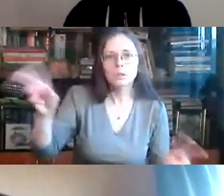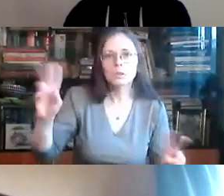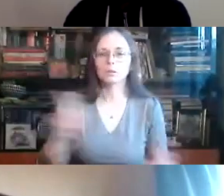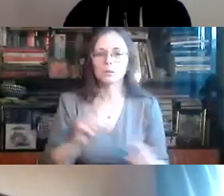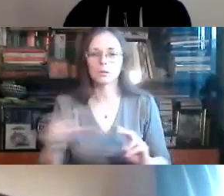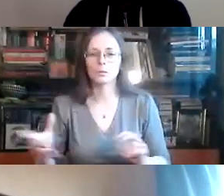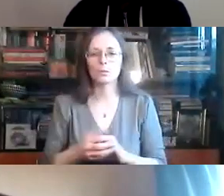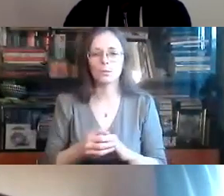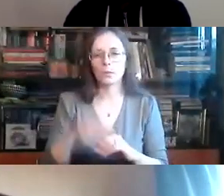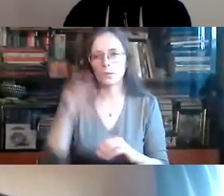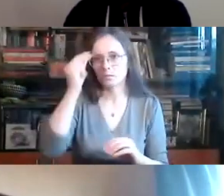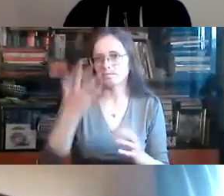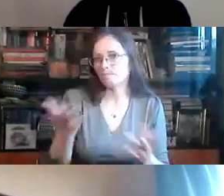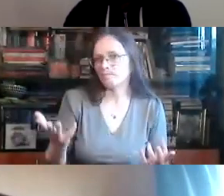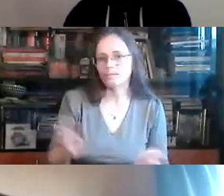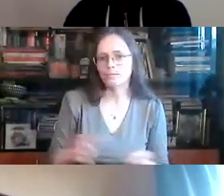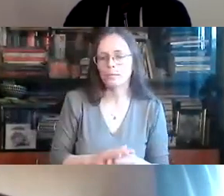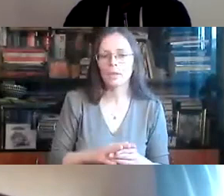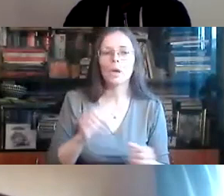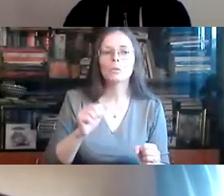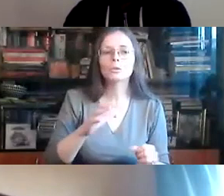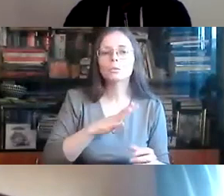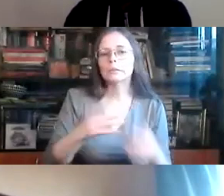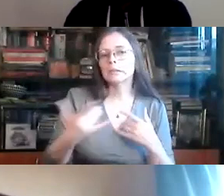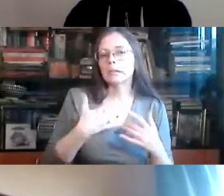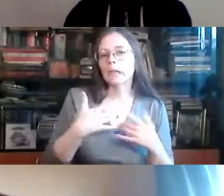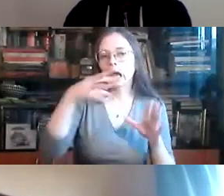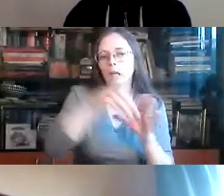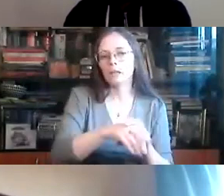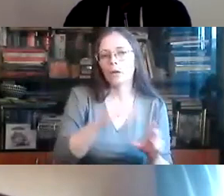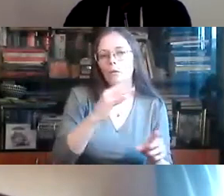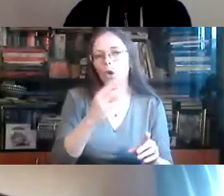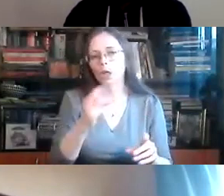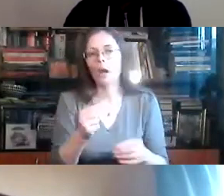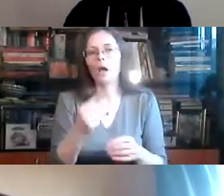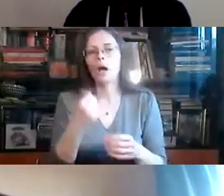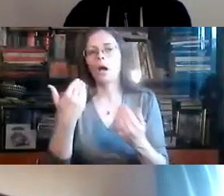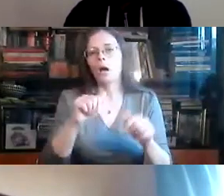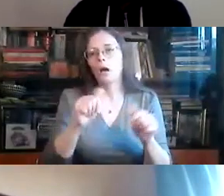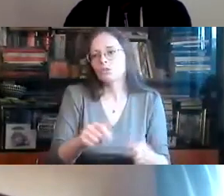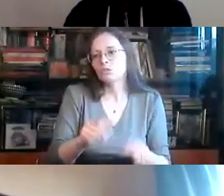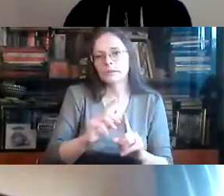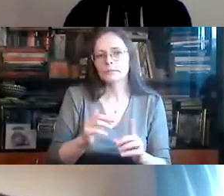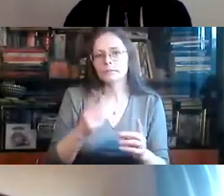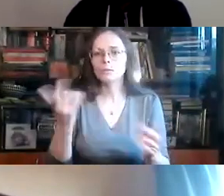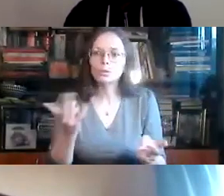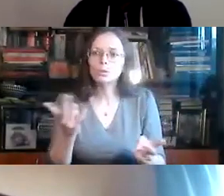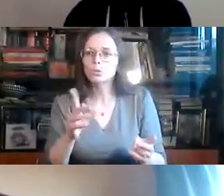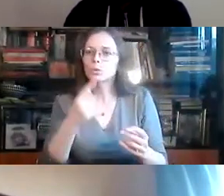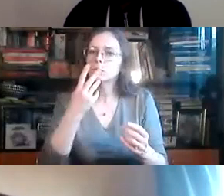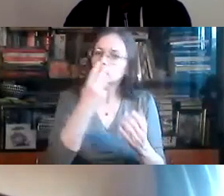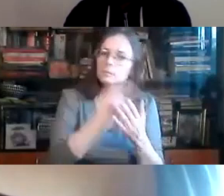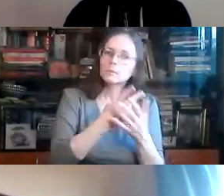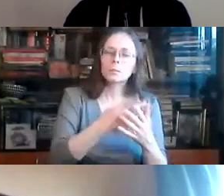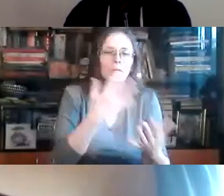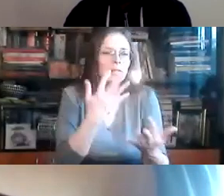бы быть вот очень как раз актуальный в онлайн-режиме, потому что рассказывая свою